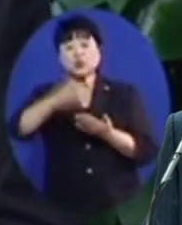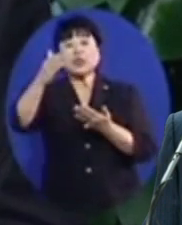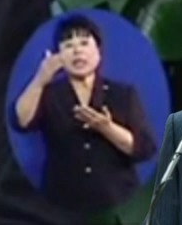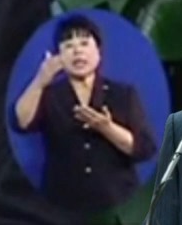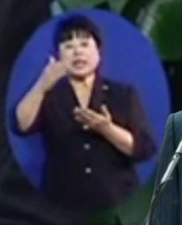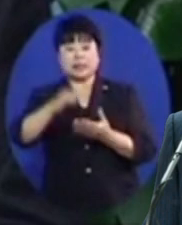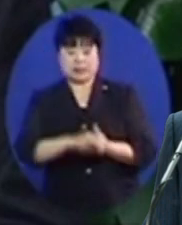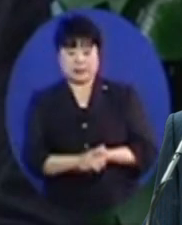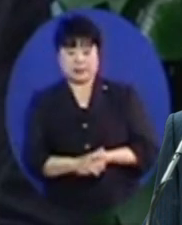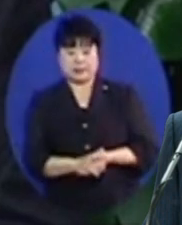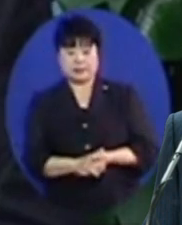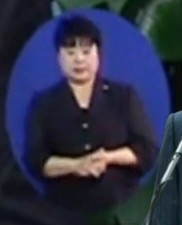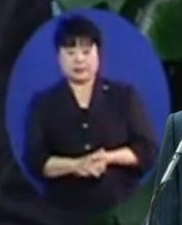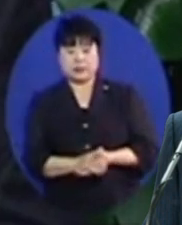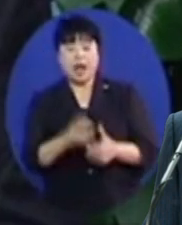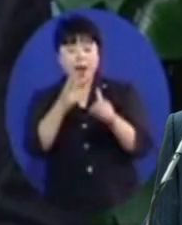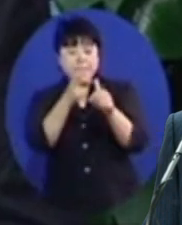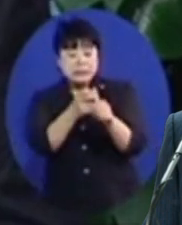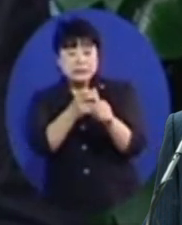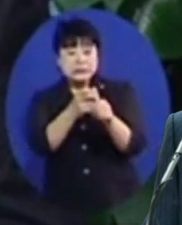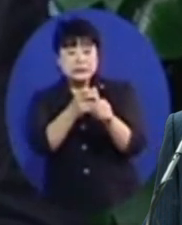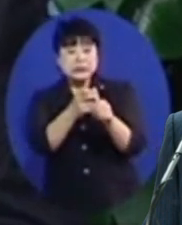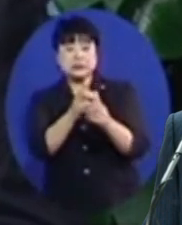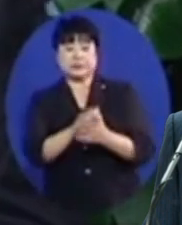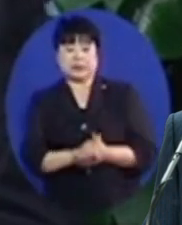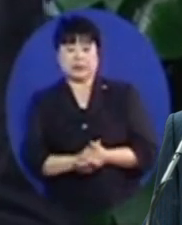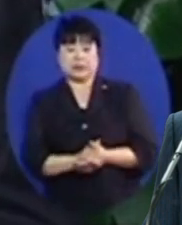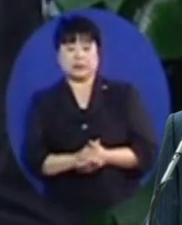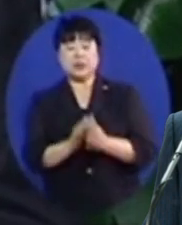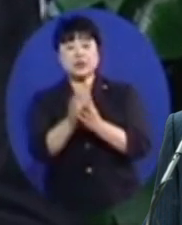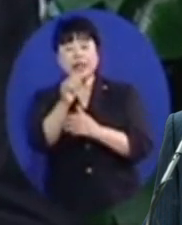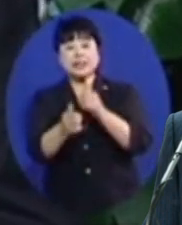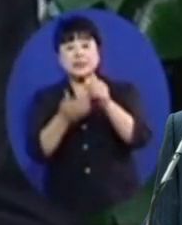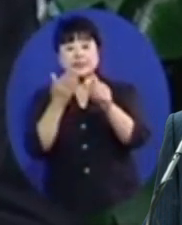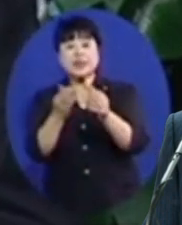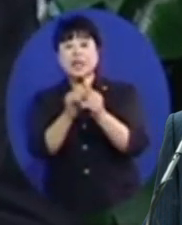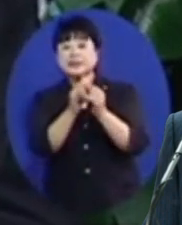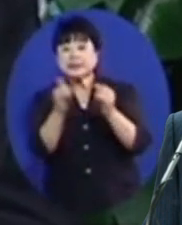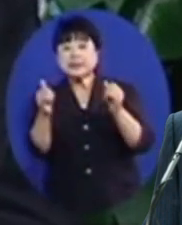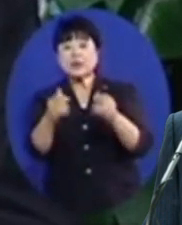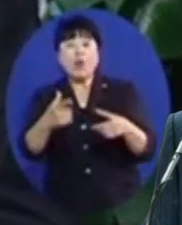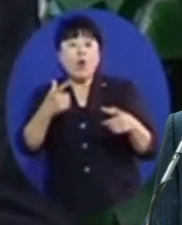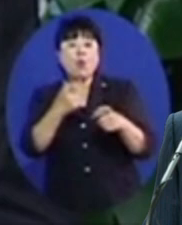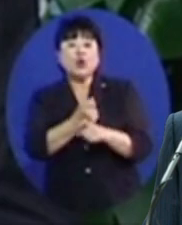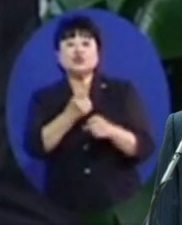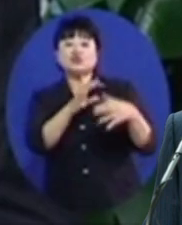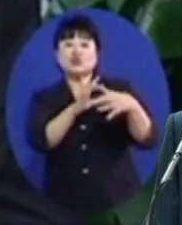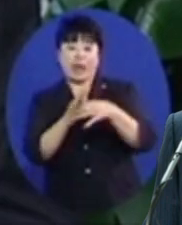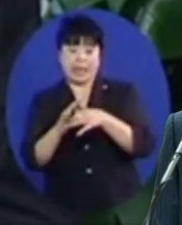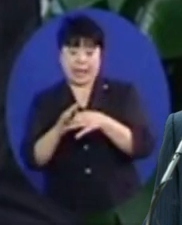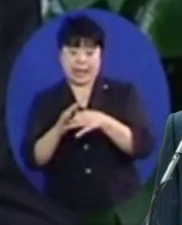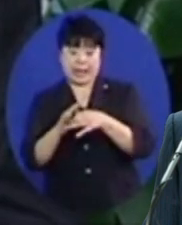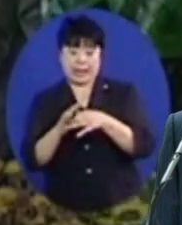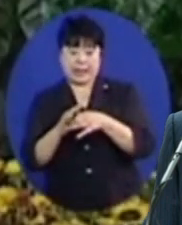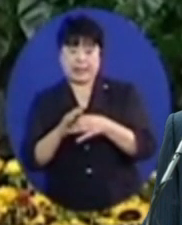쫓겨났습니다. 반역자가 된 것입니다. 그때로부터 하나님과 사람은 원수가 되어 살았던 것입니다.